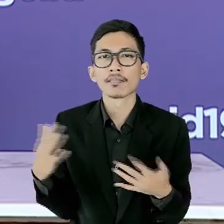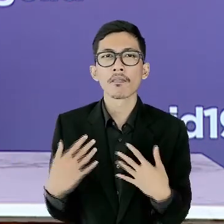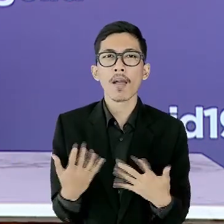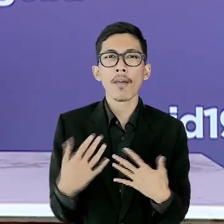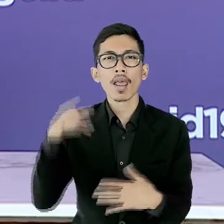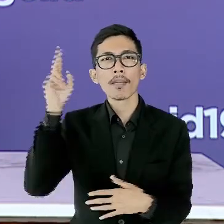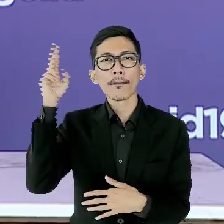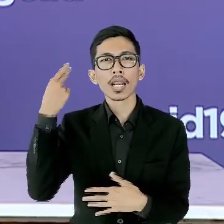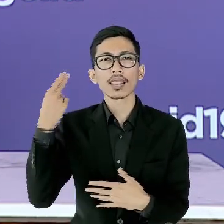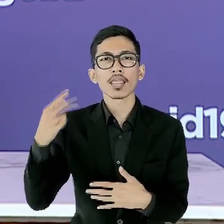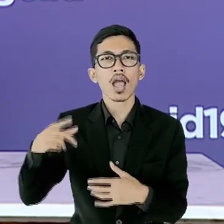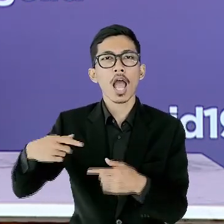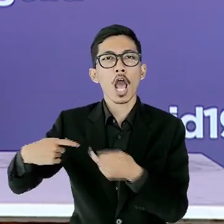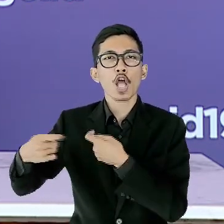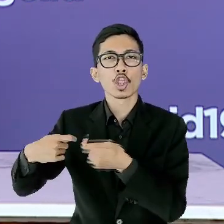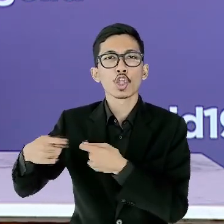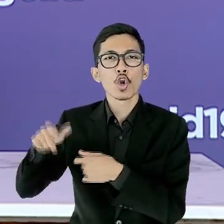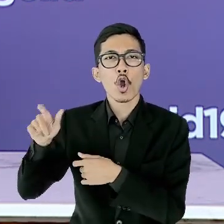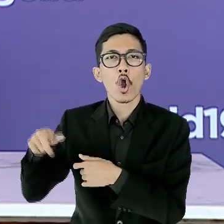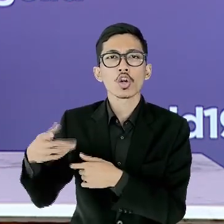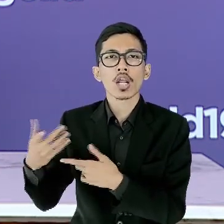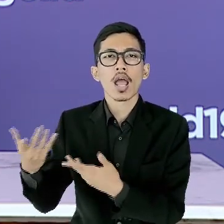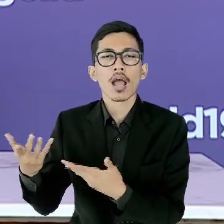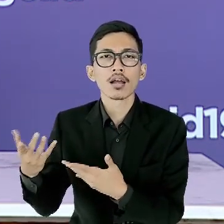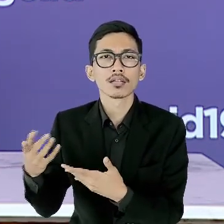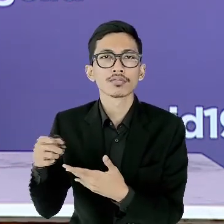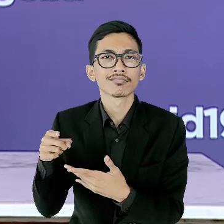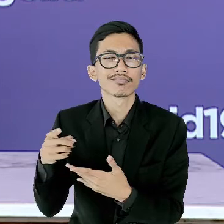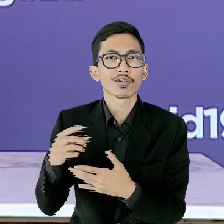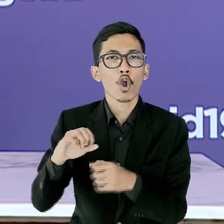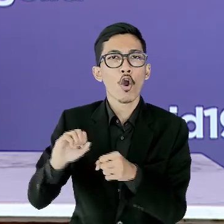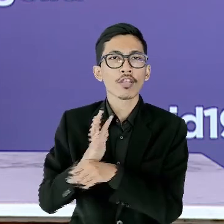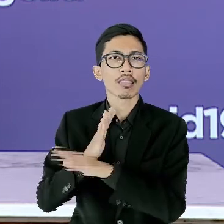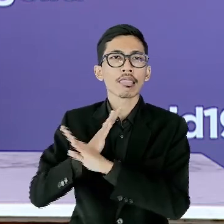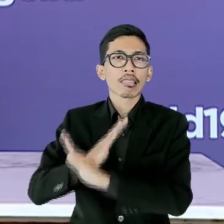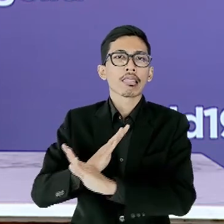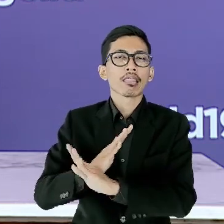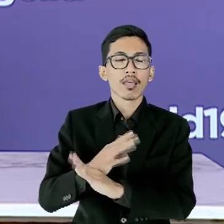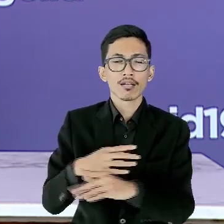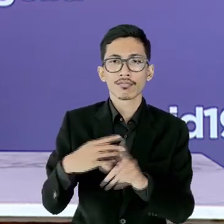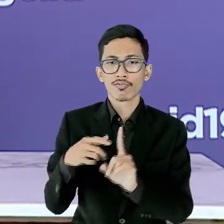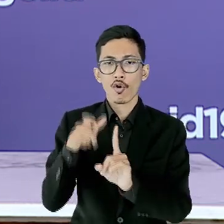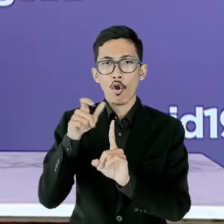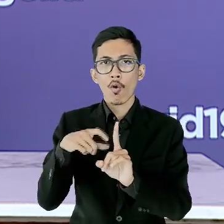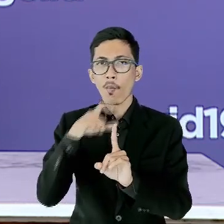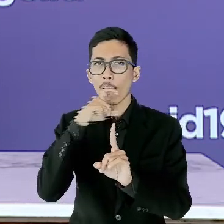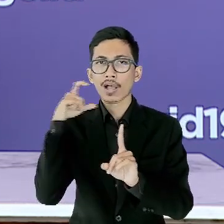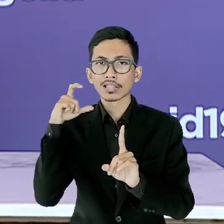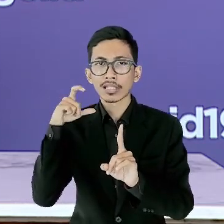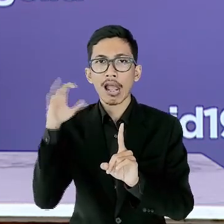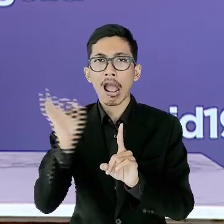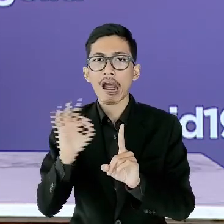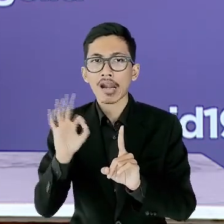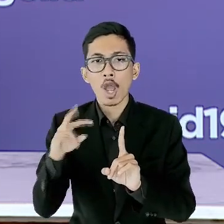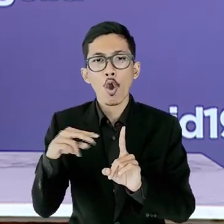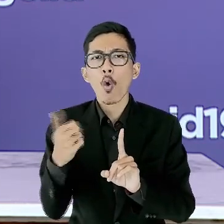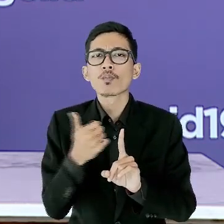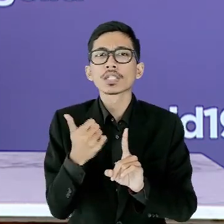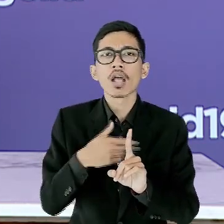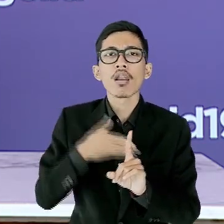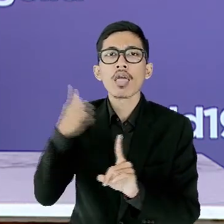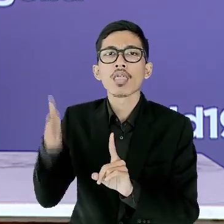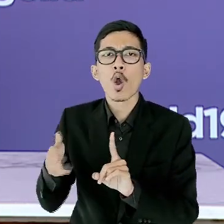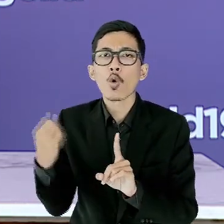tidak semakin masif usai pelaksanaan PON di Papua? Dan bagaimana bisa penonton yang tidak memakai masker bisa lolos screening dan hadir di lokasi